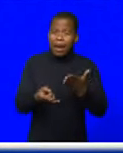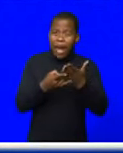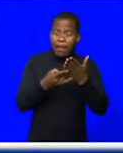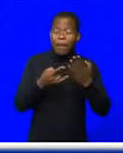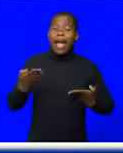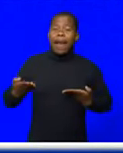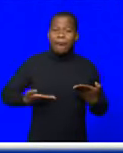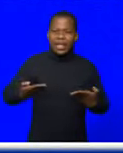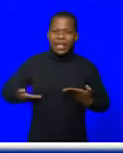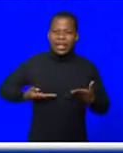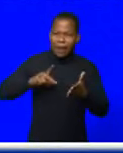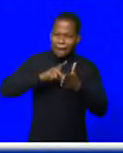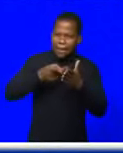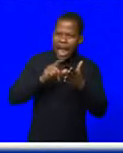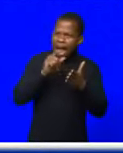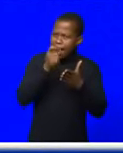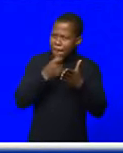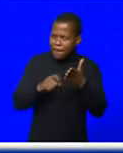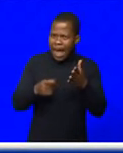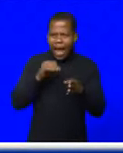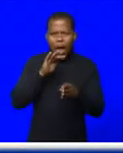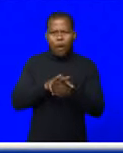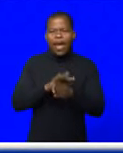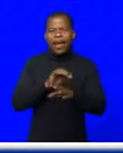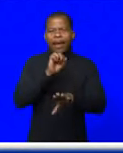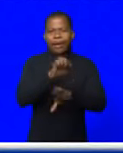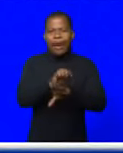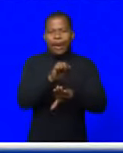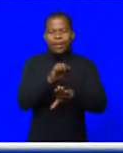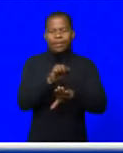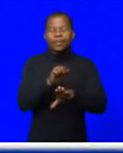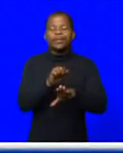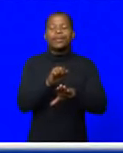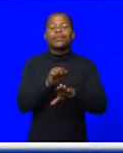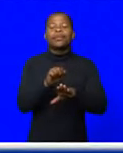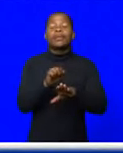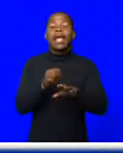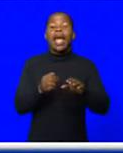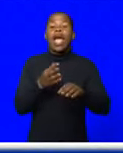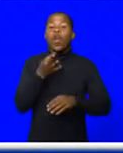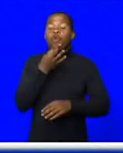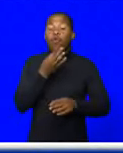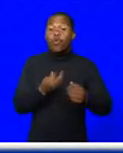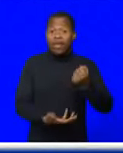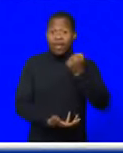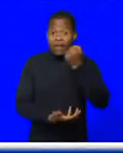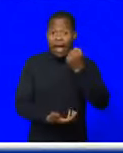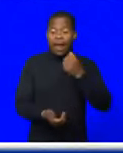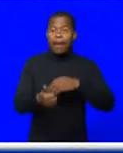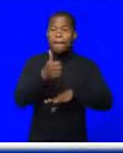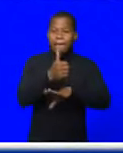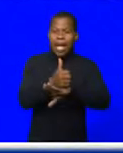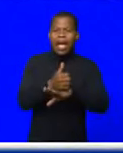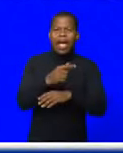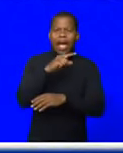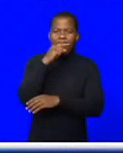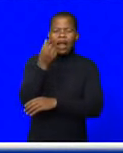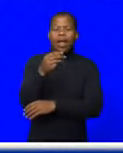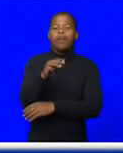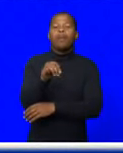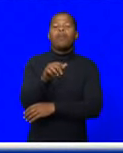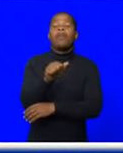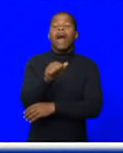i-business plan ngekwesekela inyuvesi yakuleli i-UNESWA. Akhuluma ngesikhathi avula umhlangano wesikola wekubacecesha